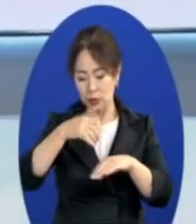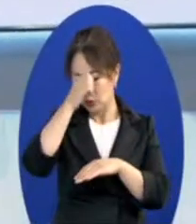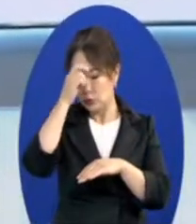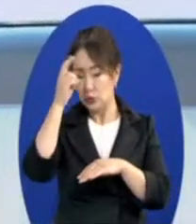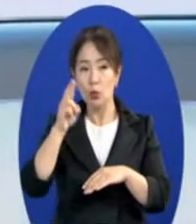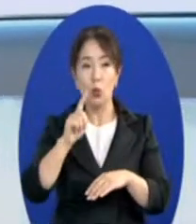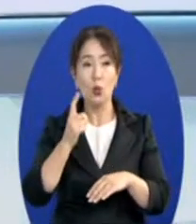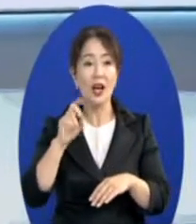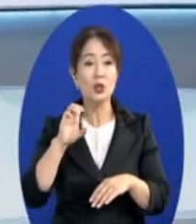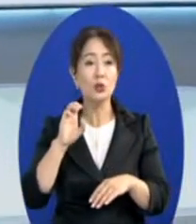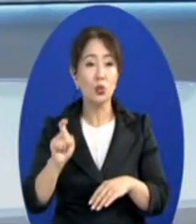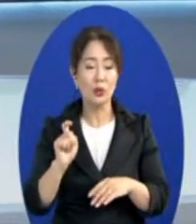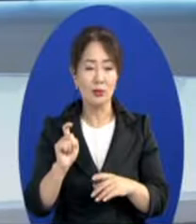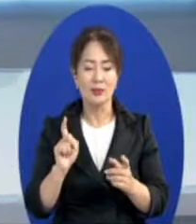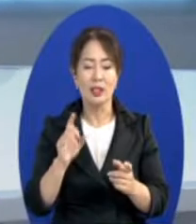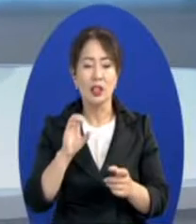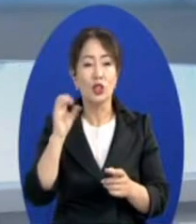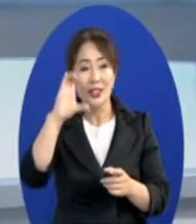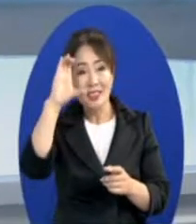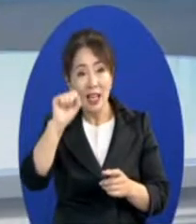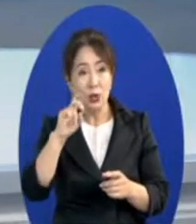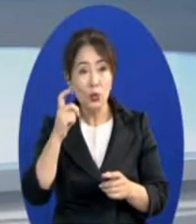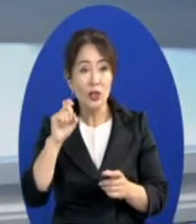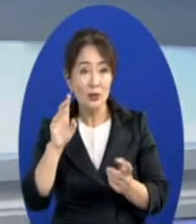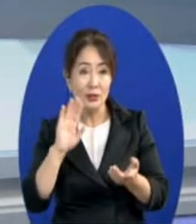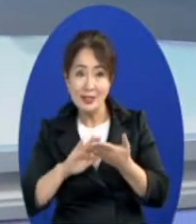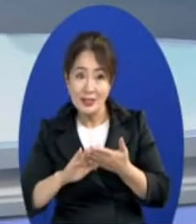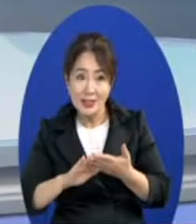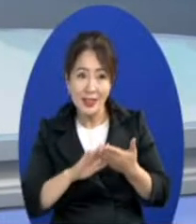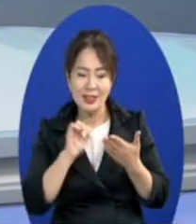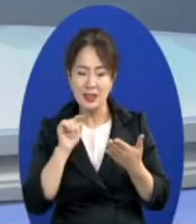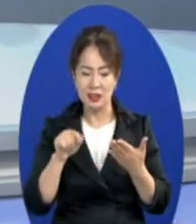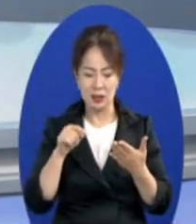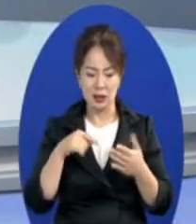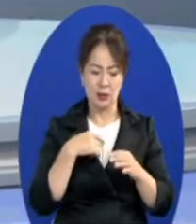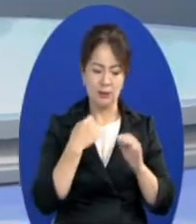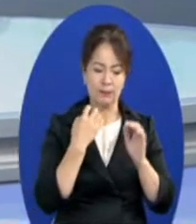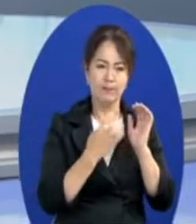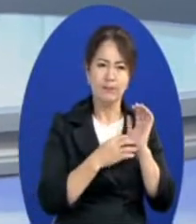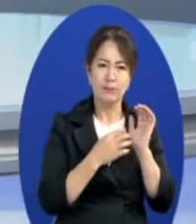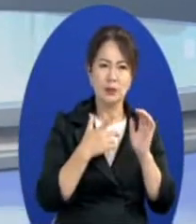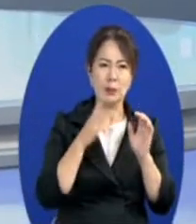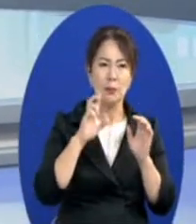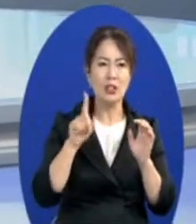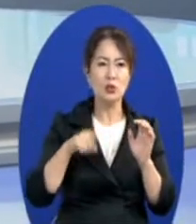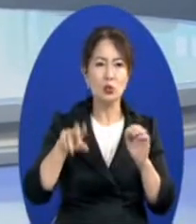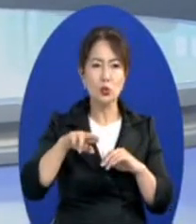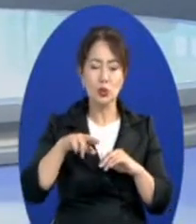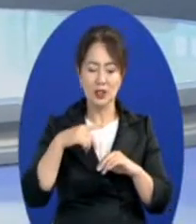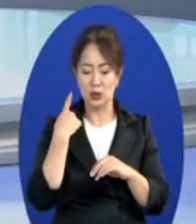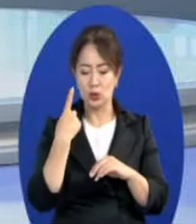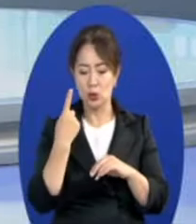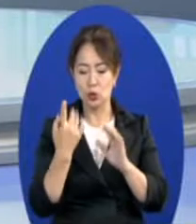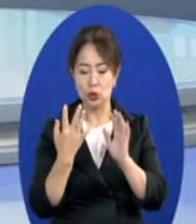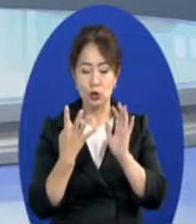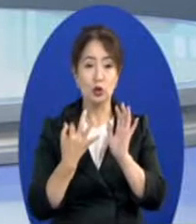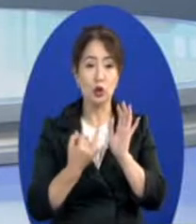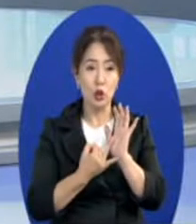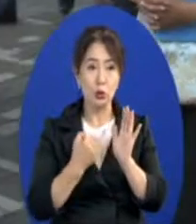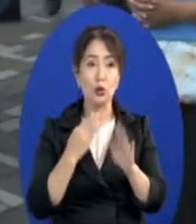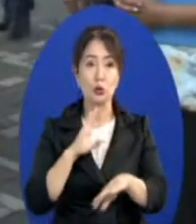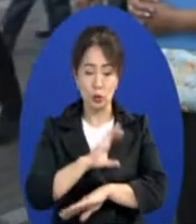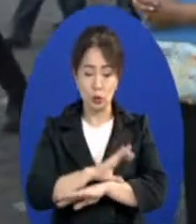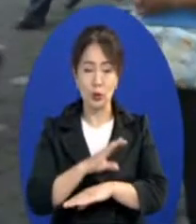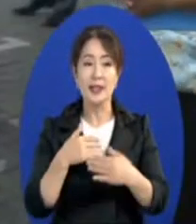сайд хөрөнгө танилцсан юм а. Энэ жил шинээр 31 ерөнхий боловсролын сургууль ашиглалтанд орох байсны нэг нь Баянзүрх дүүргийн 147 сургууль